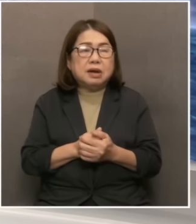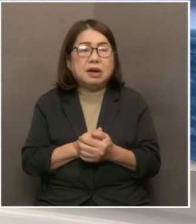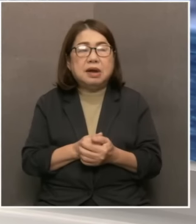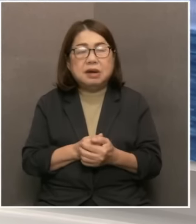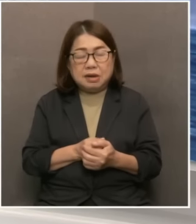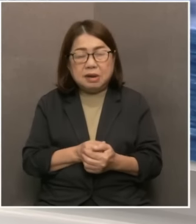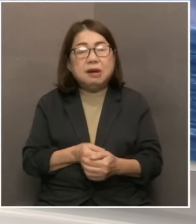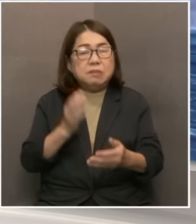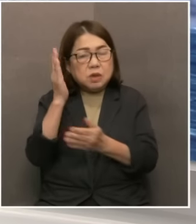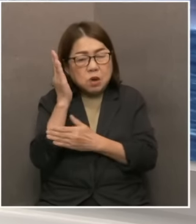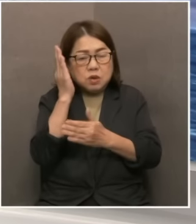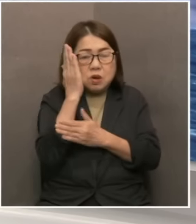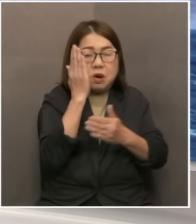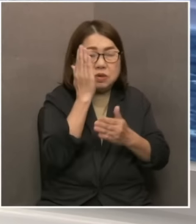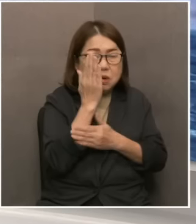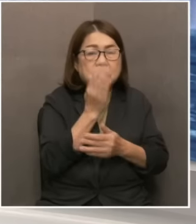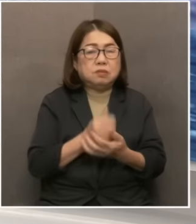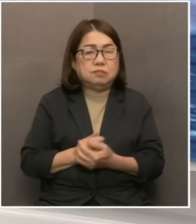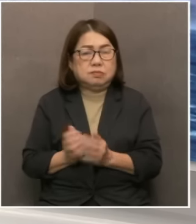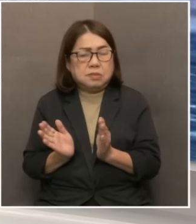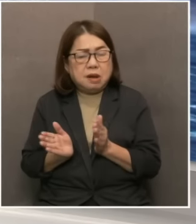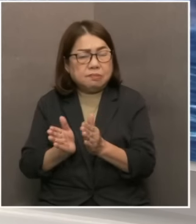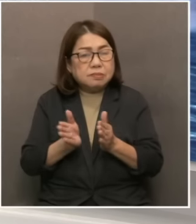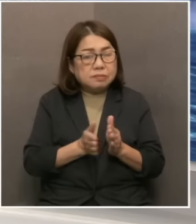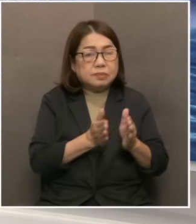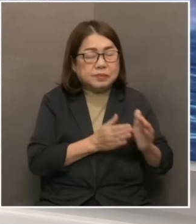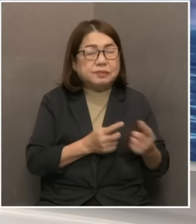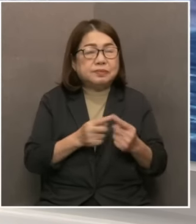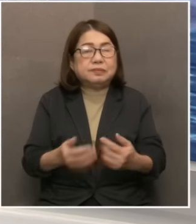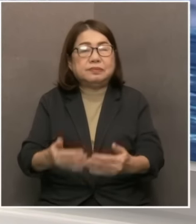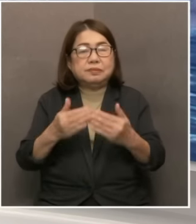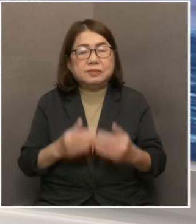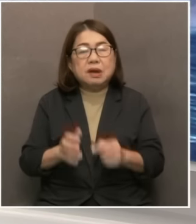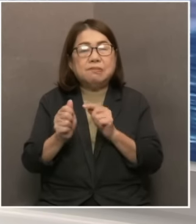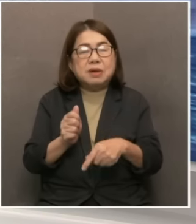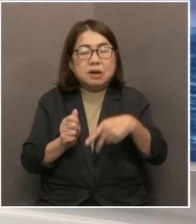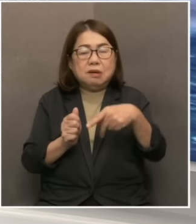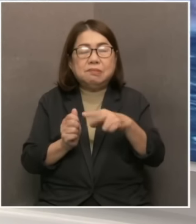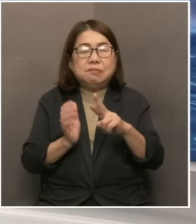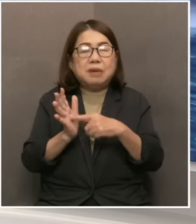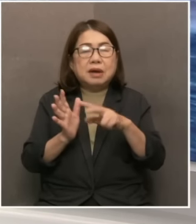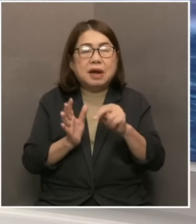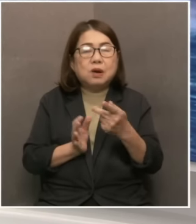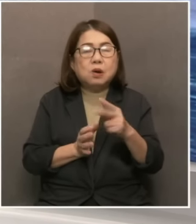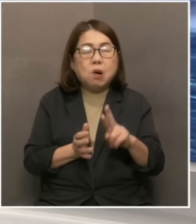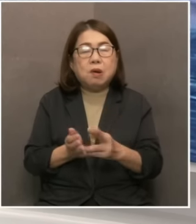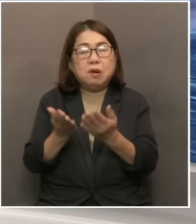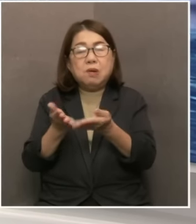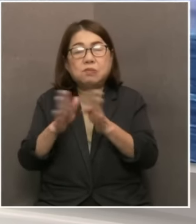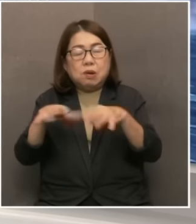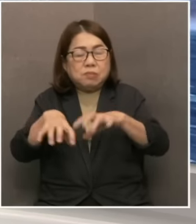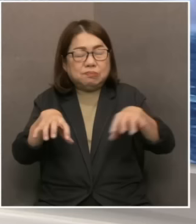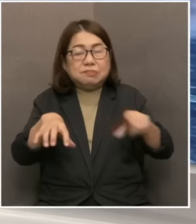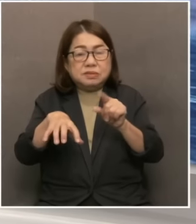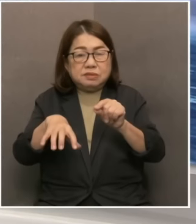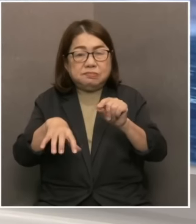มิตปาคามนะคะแล้วก็เทวราชกุญชรค่ะไล่ลงมามาดูที่เขตพระนครจะมี 28ครัวเรือนด้วยกันนะคะมีที่ท่าวัง